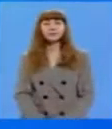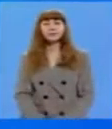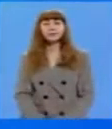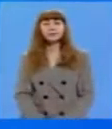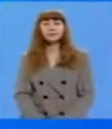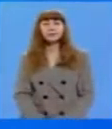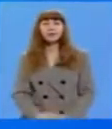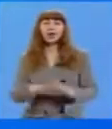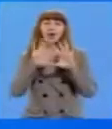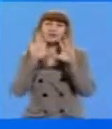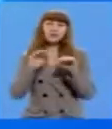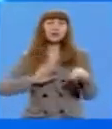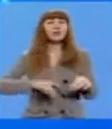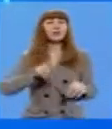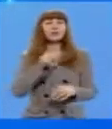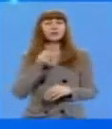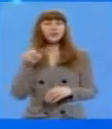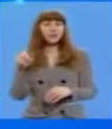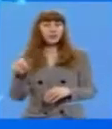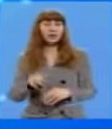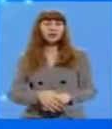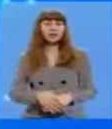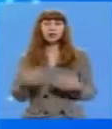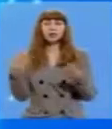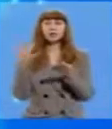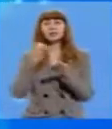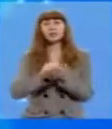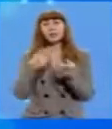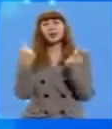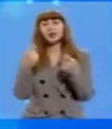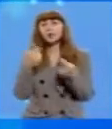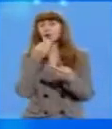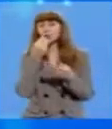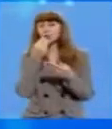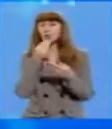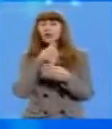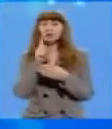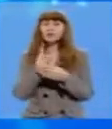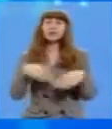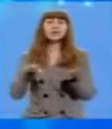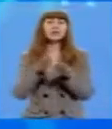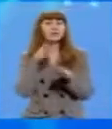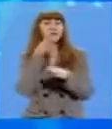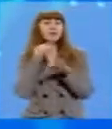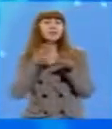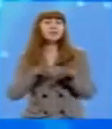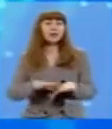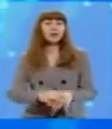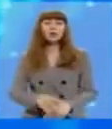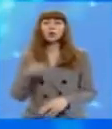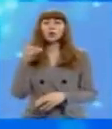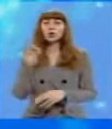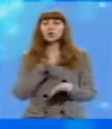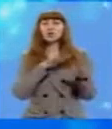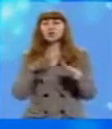тұрғындардың себепсіз үйден шығуларына шектеу қойылған болатын. Алайда тәртіпке бағынбай ереже бұзғандарды анықталды. Мониторингтік топ